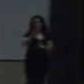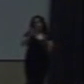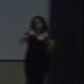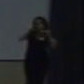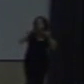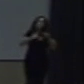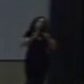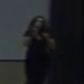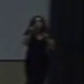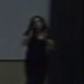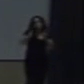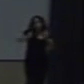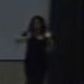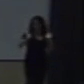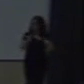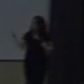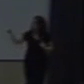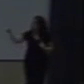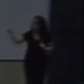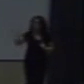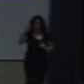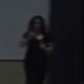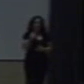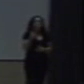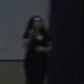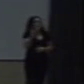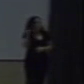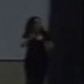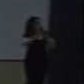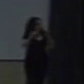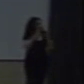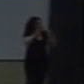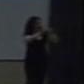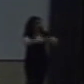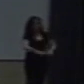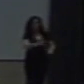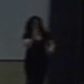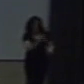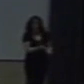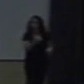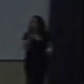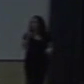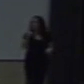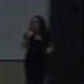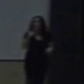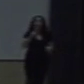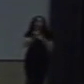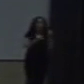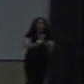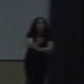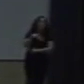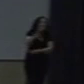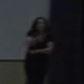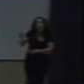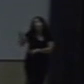m'agraden, m'entens? Després, a més, si mira alguna cosa a internet, doncs millor també. I et miraré a tu, a partir d'ara em miraré. Ui, adéu meu.